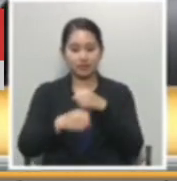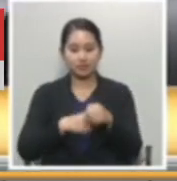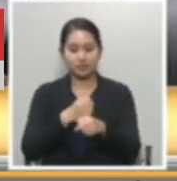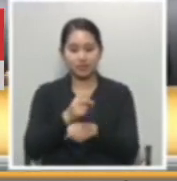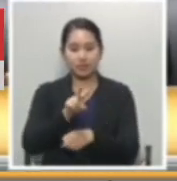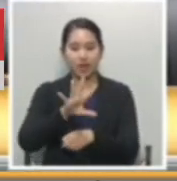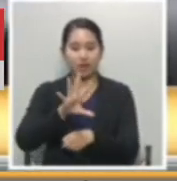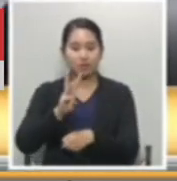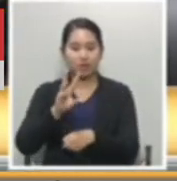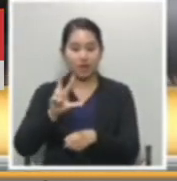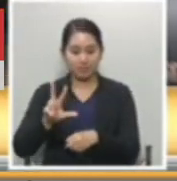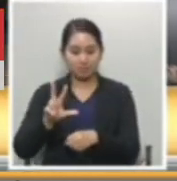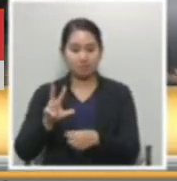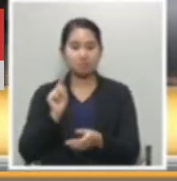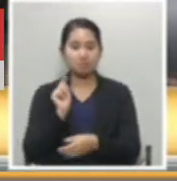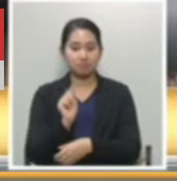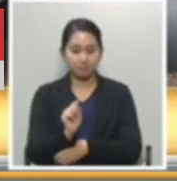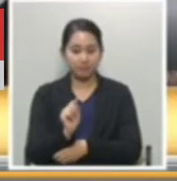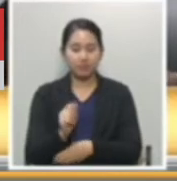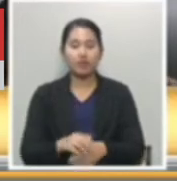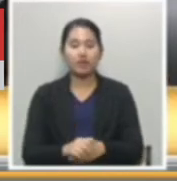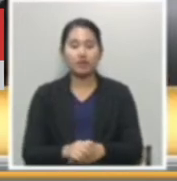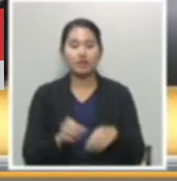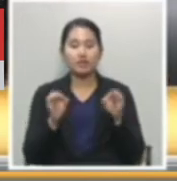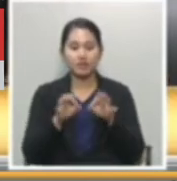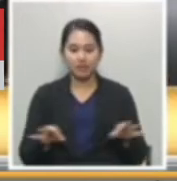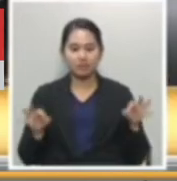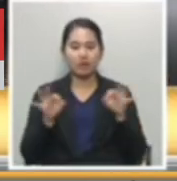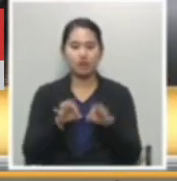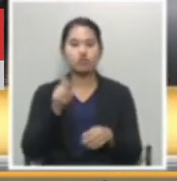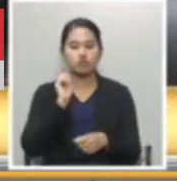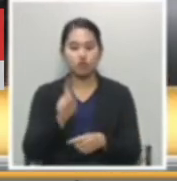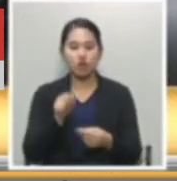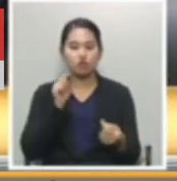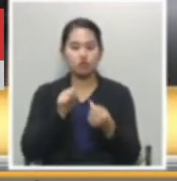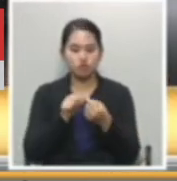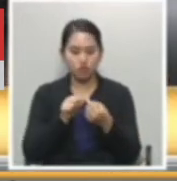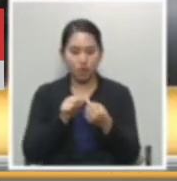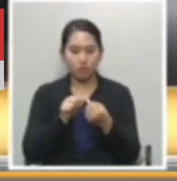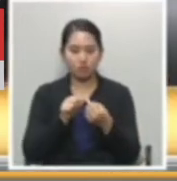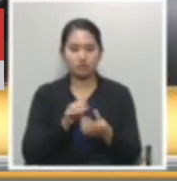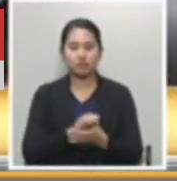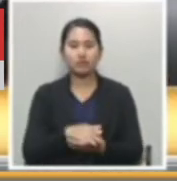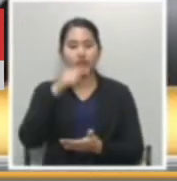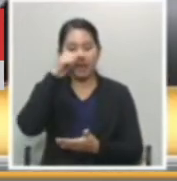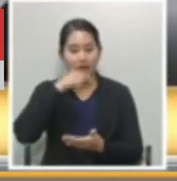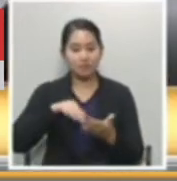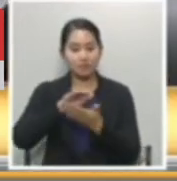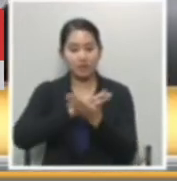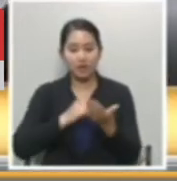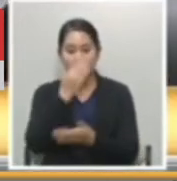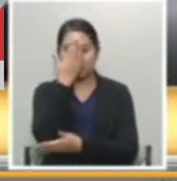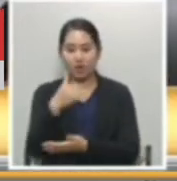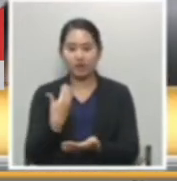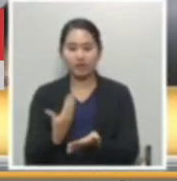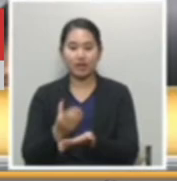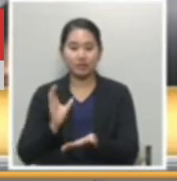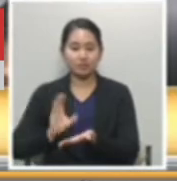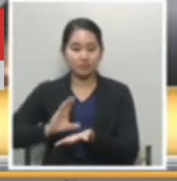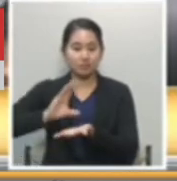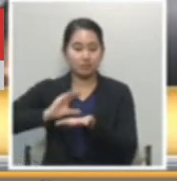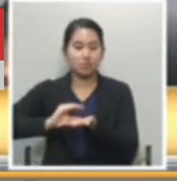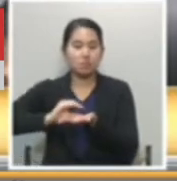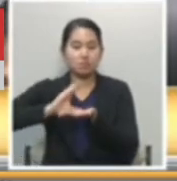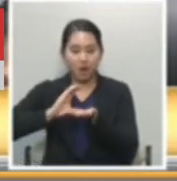ำปีเนี่ยจึงต้องตอบโจทย์ของประเทศครับเพื่อที่จะได้เอาเงินงบประมาณที่มีอยู่อย่างจ